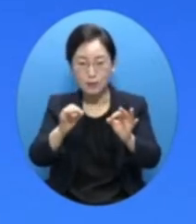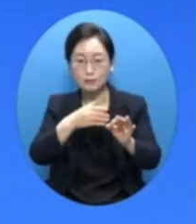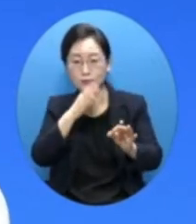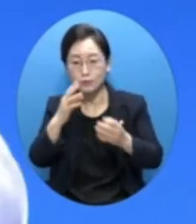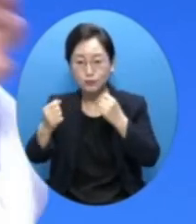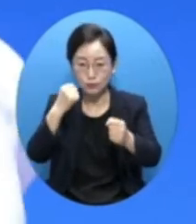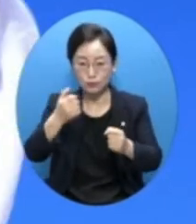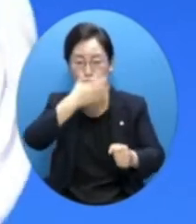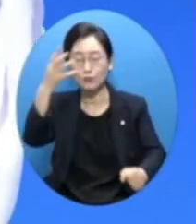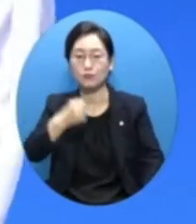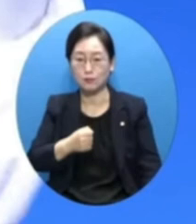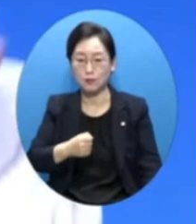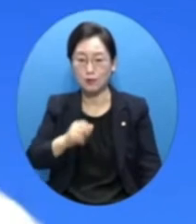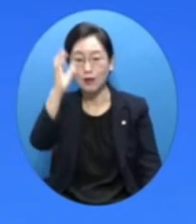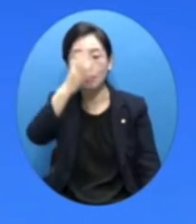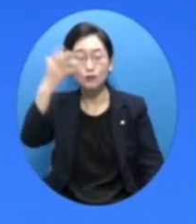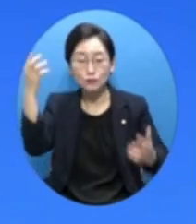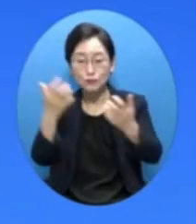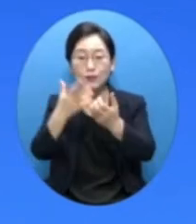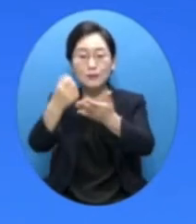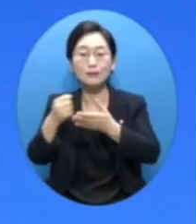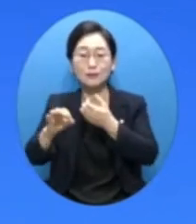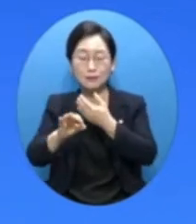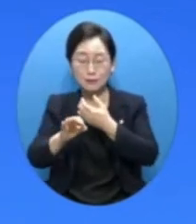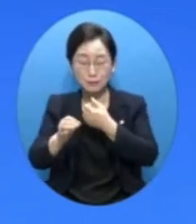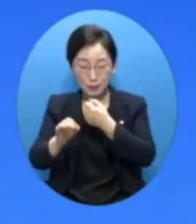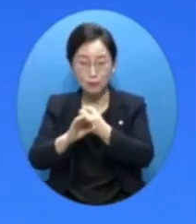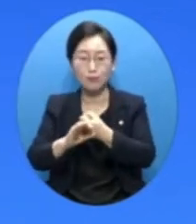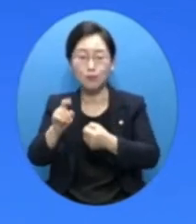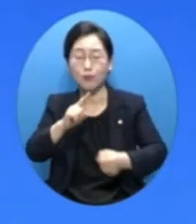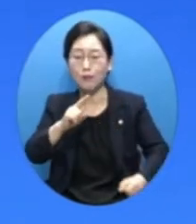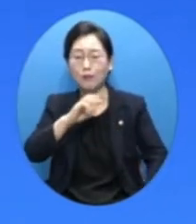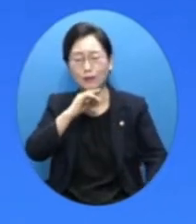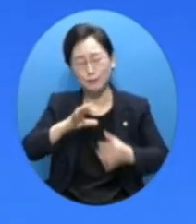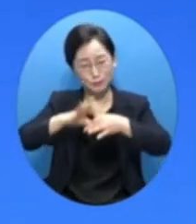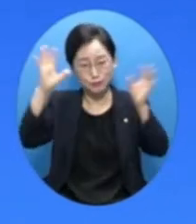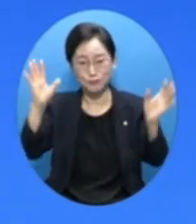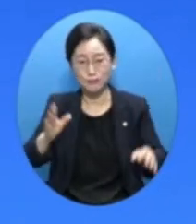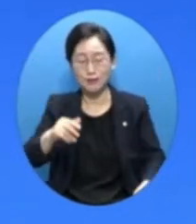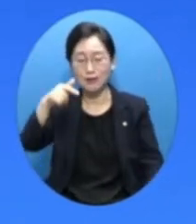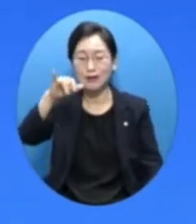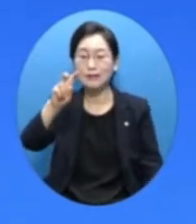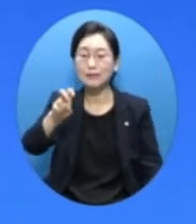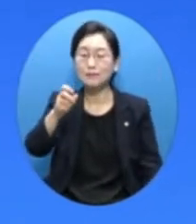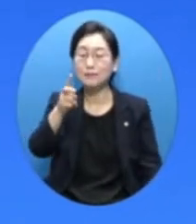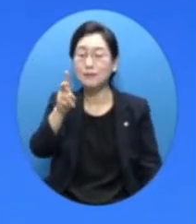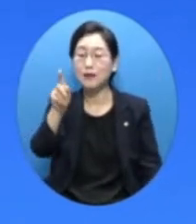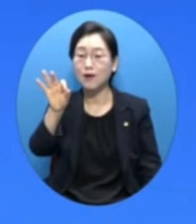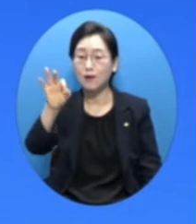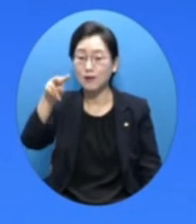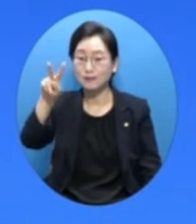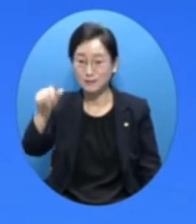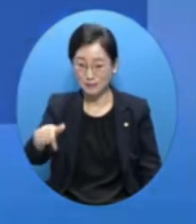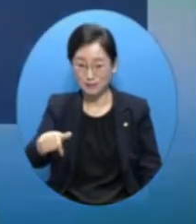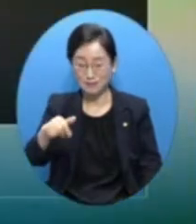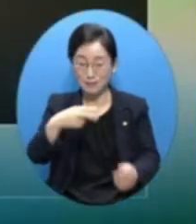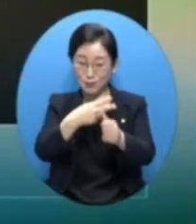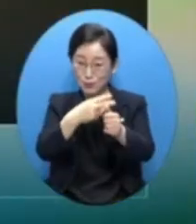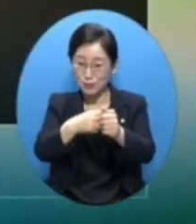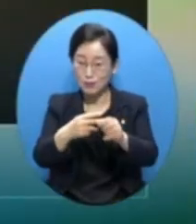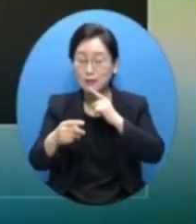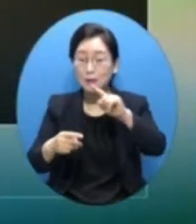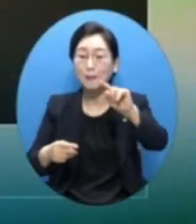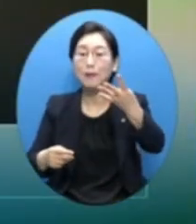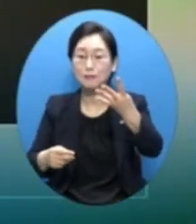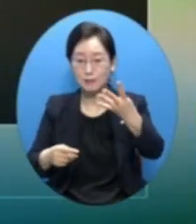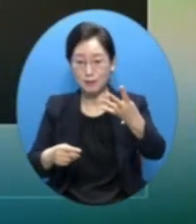있어서 나이는 숫자에 불과한 것입니다. 우리 김현숙 교수님이 늘 말씀하신 대로 인생은 80부터입니다. 하나님께서 꿈을 주실 때